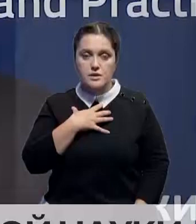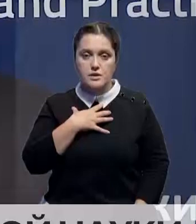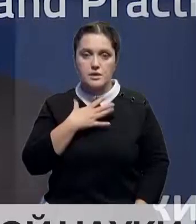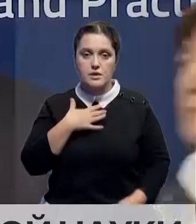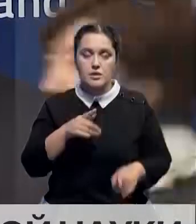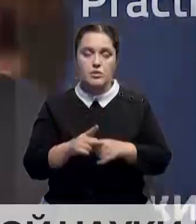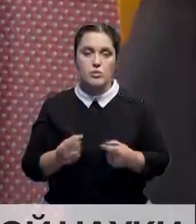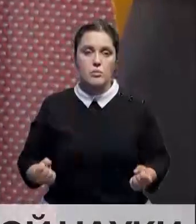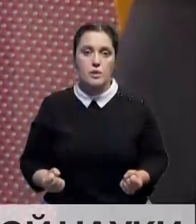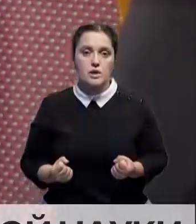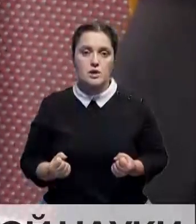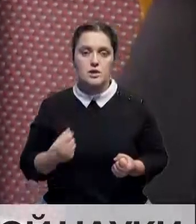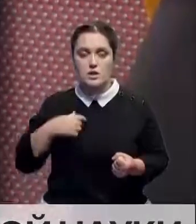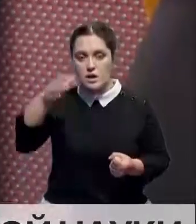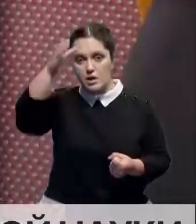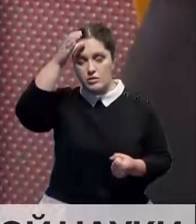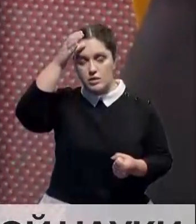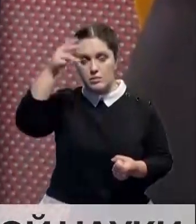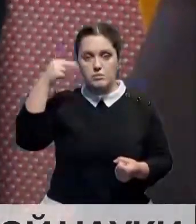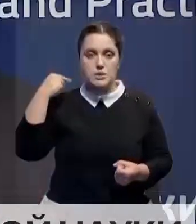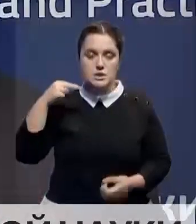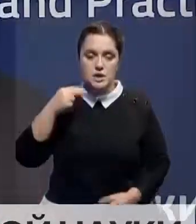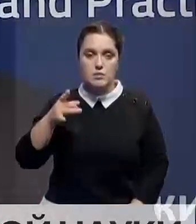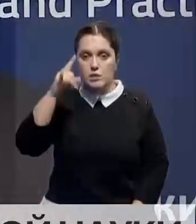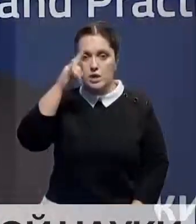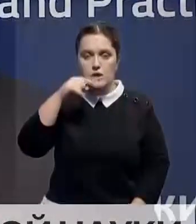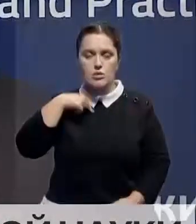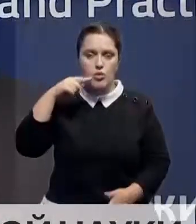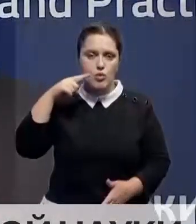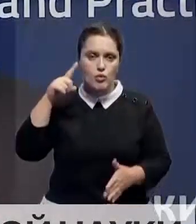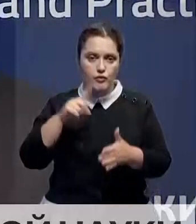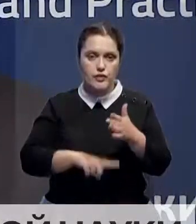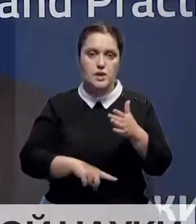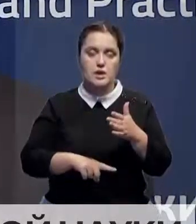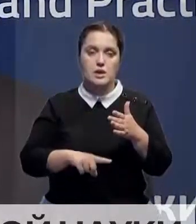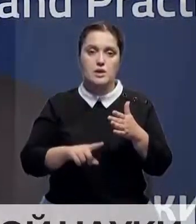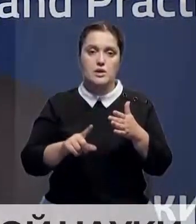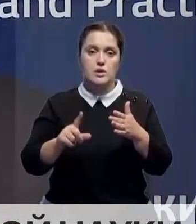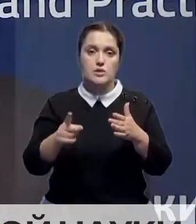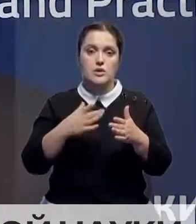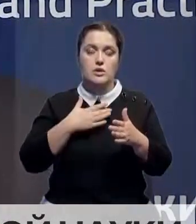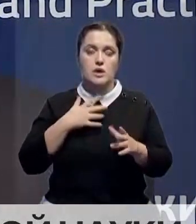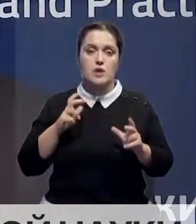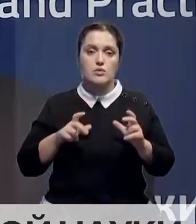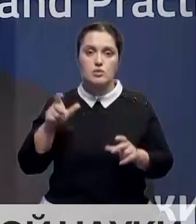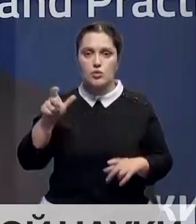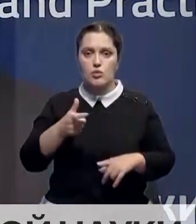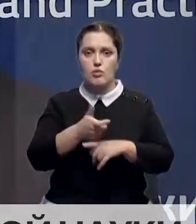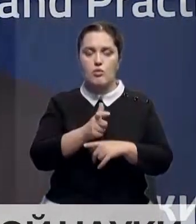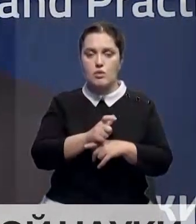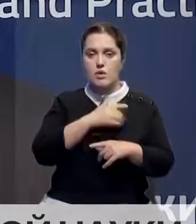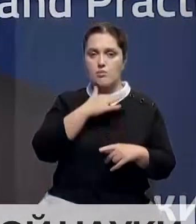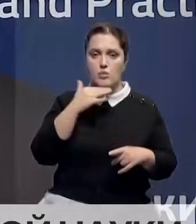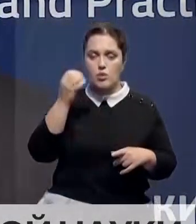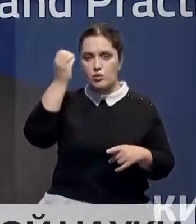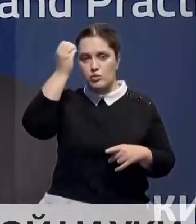также поддержит наша Академия наук при президенте Республики Казахстан. Я уверен, что и среди наших студентов есть очень много